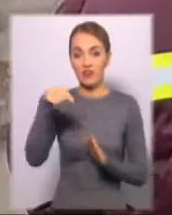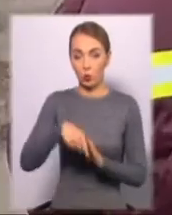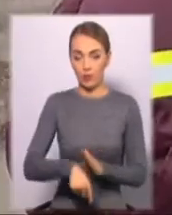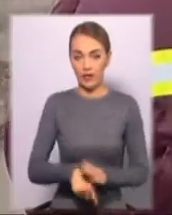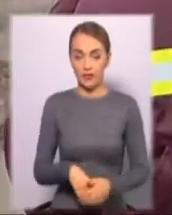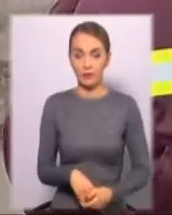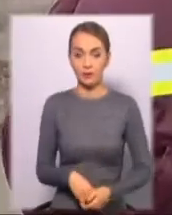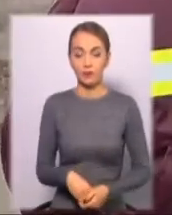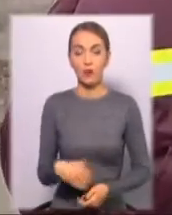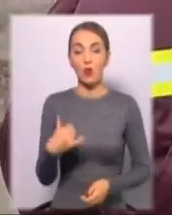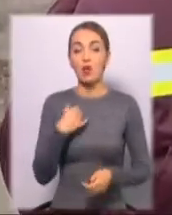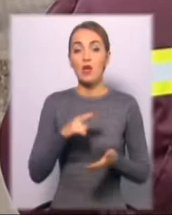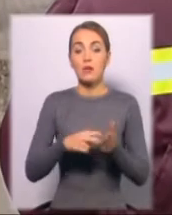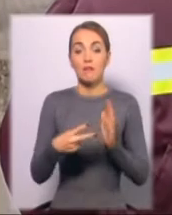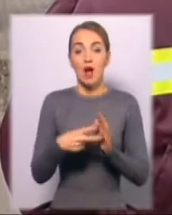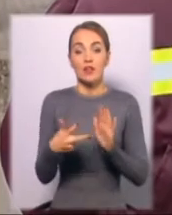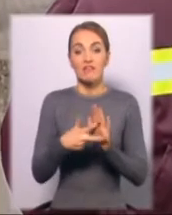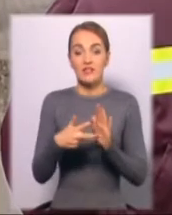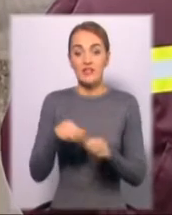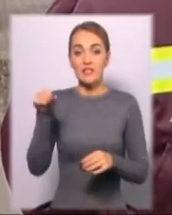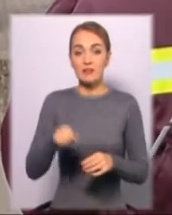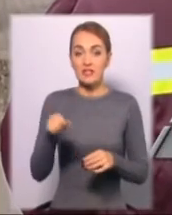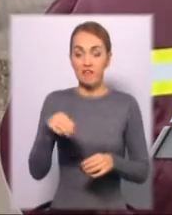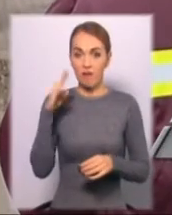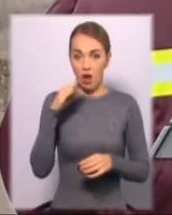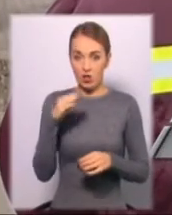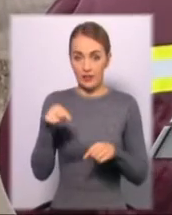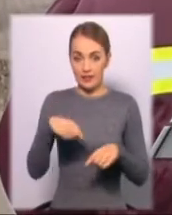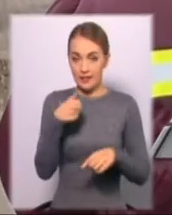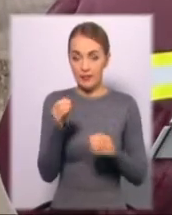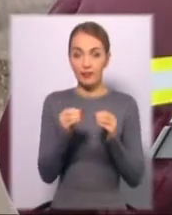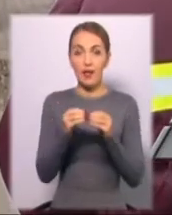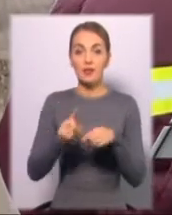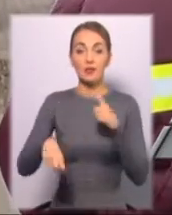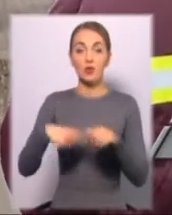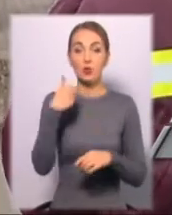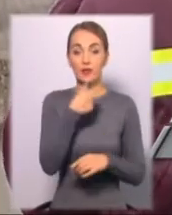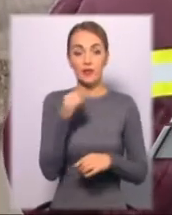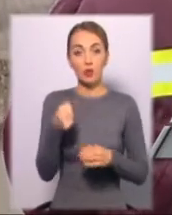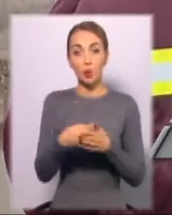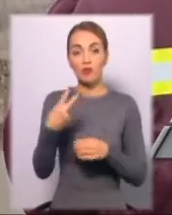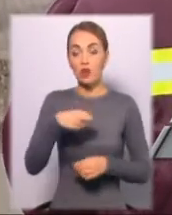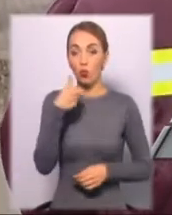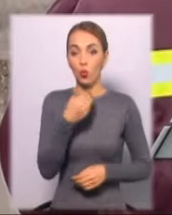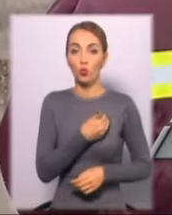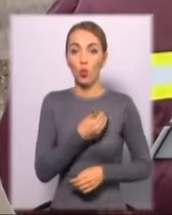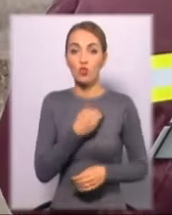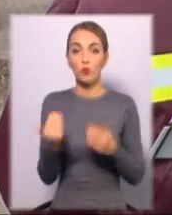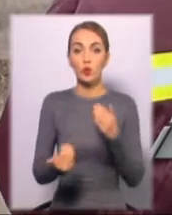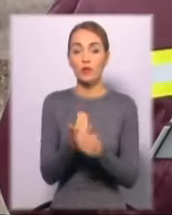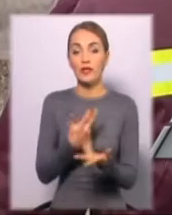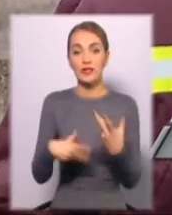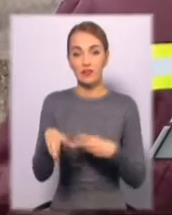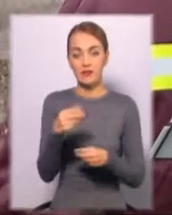У нас план 8 скважин на цей рік і 10 на наступний рік. І до 2020 року ми хочемо відновити всі